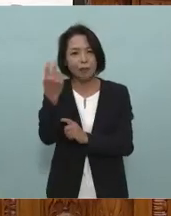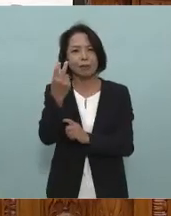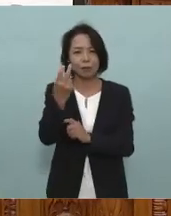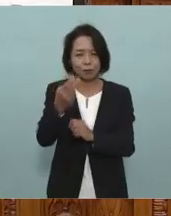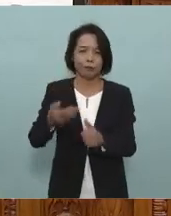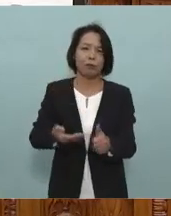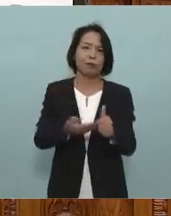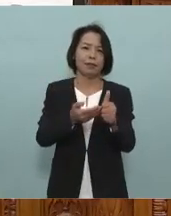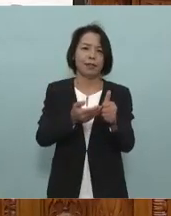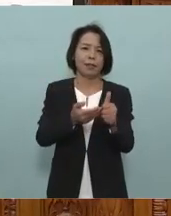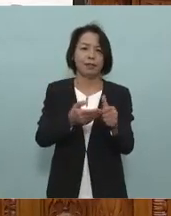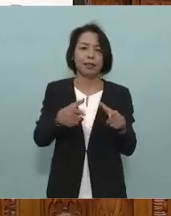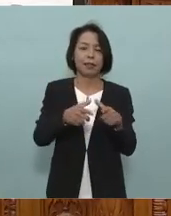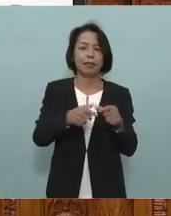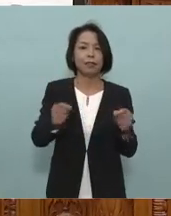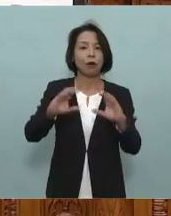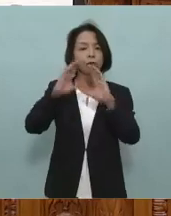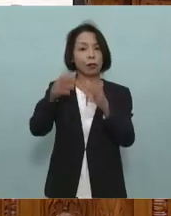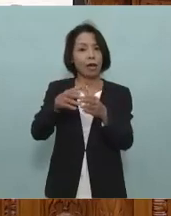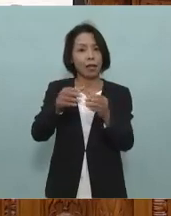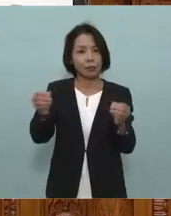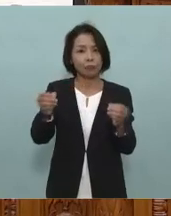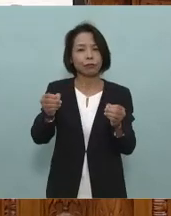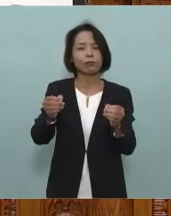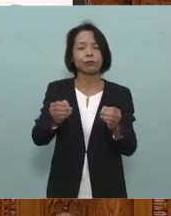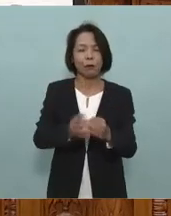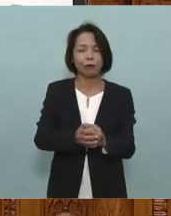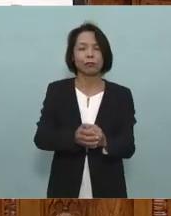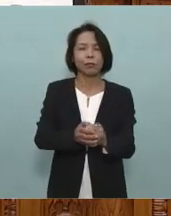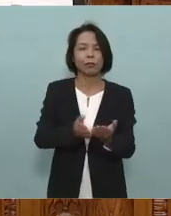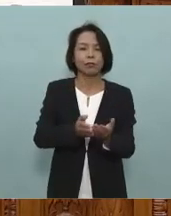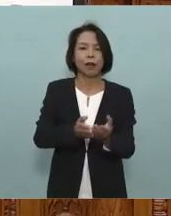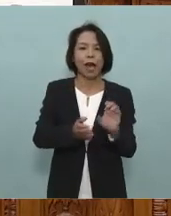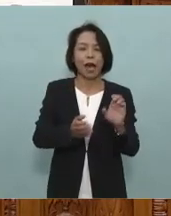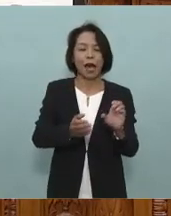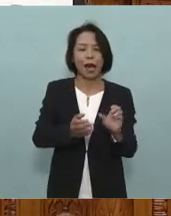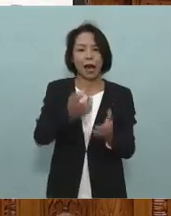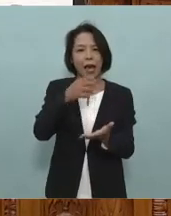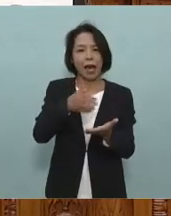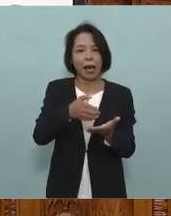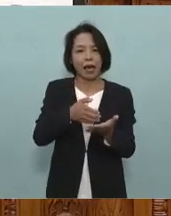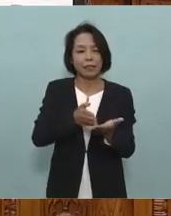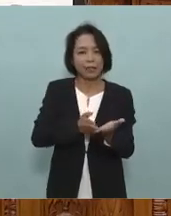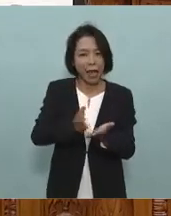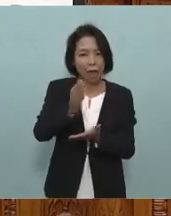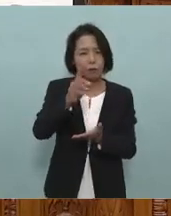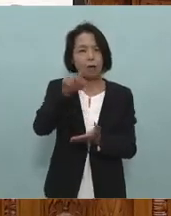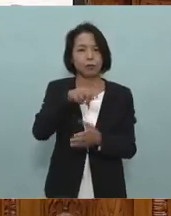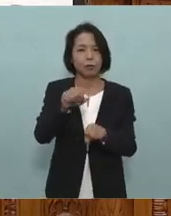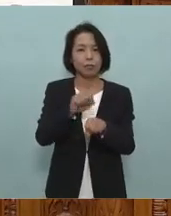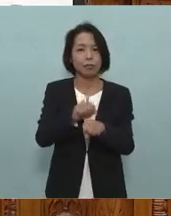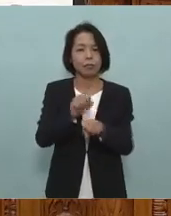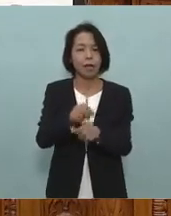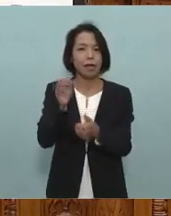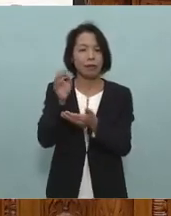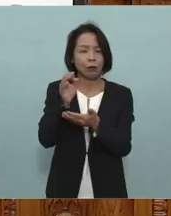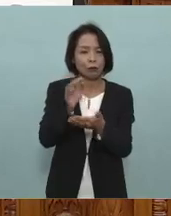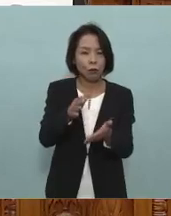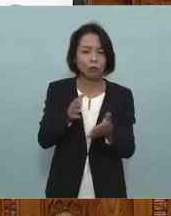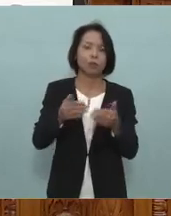と海外のスタートアップエコシステムの接続などスタートアップ人材への投資も進め